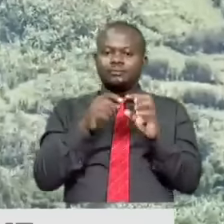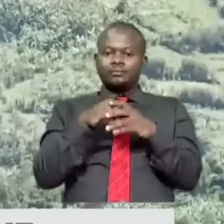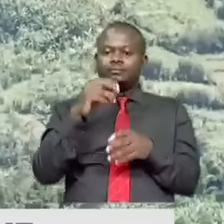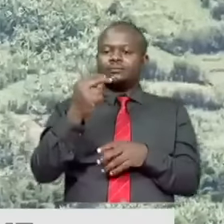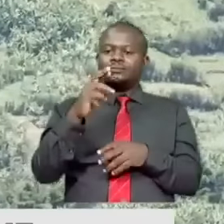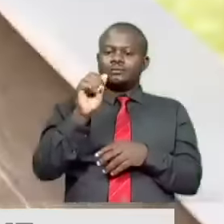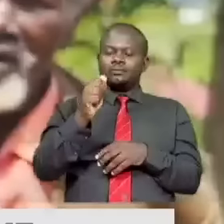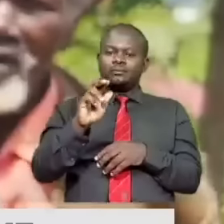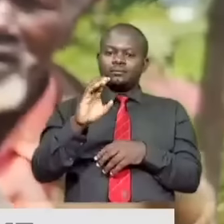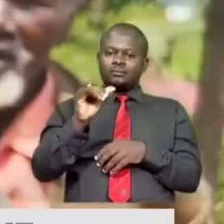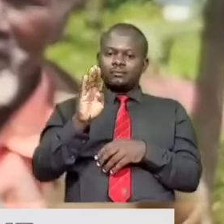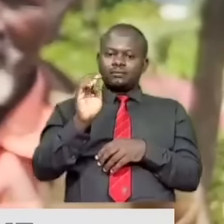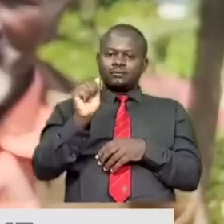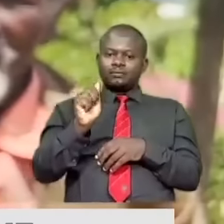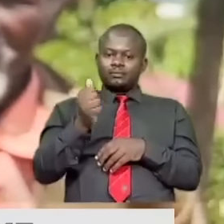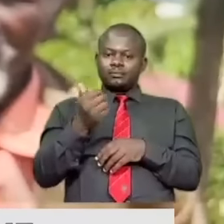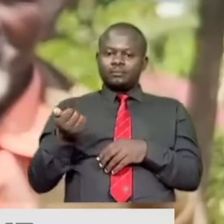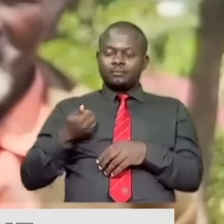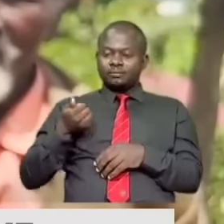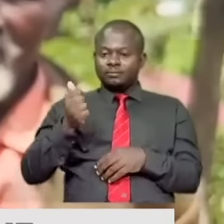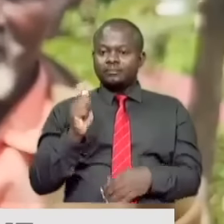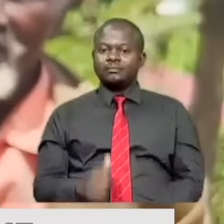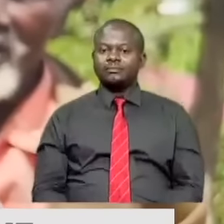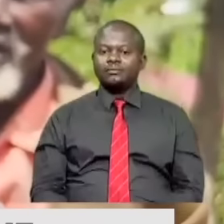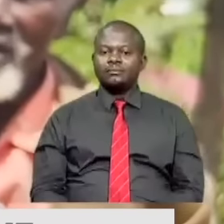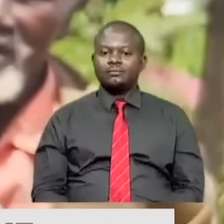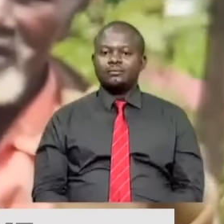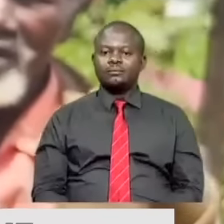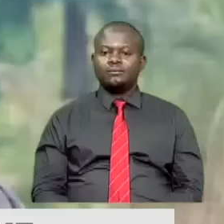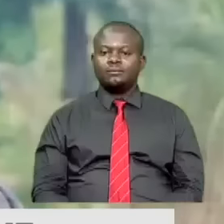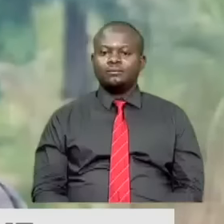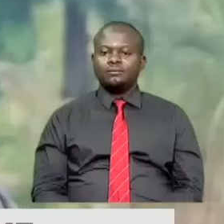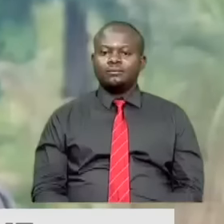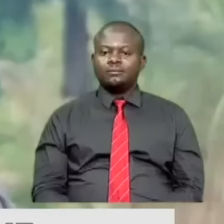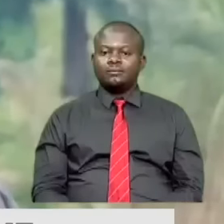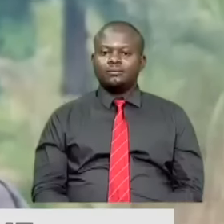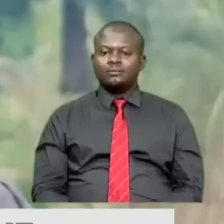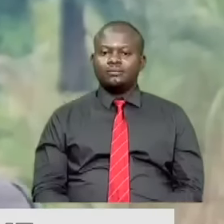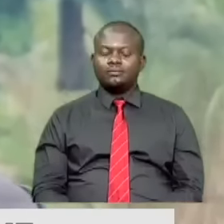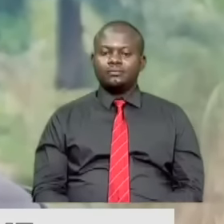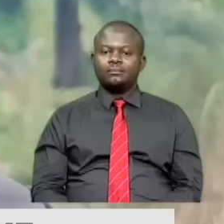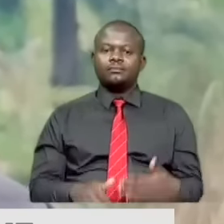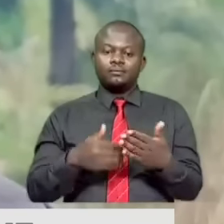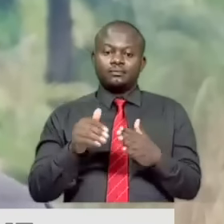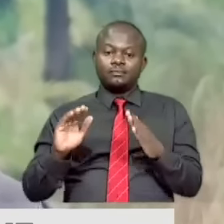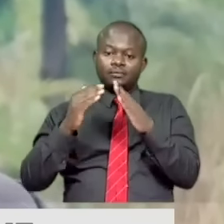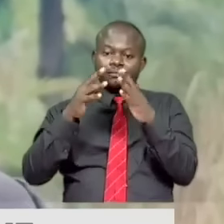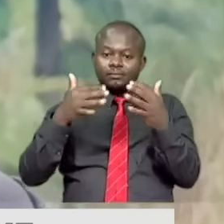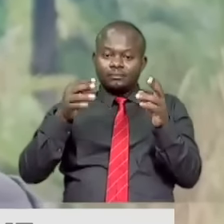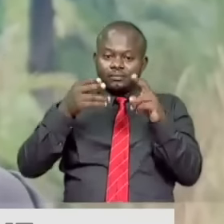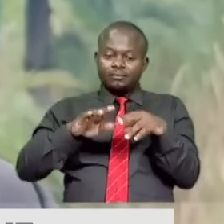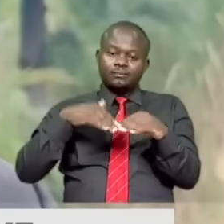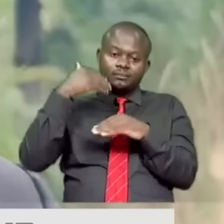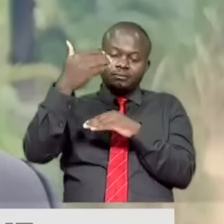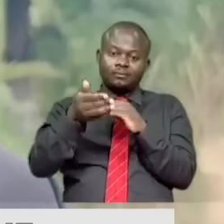Nyirarucyaba umukobwa we izina Kabuye zatuze ku Gihanga umuzuru umaze kubaho noneho ahaza